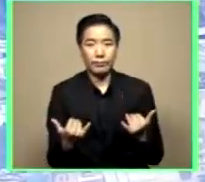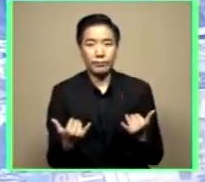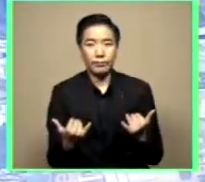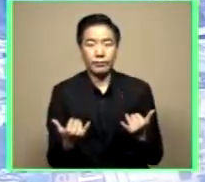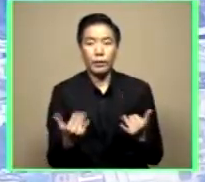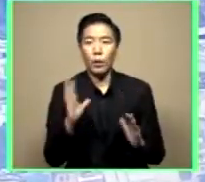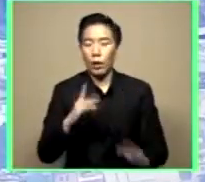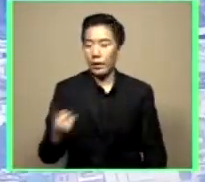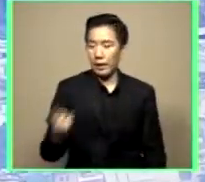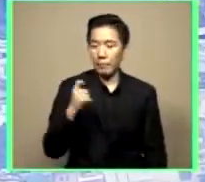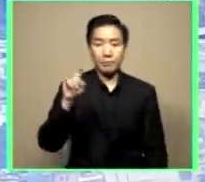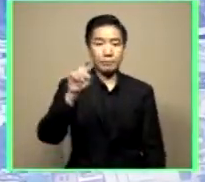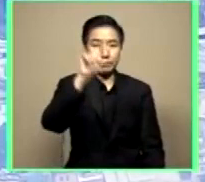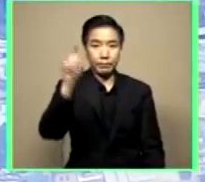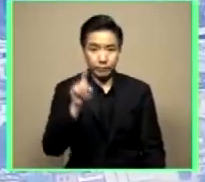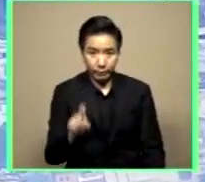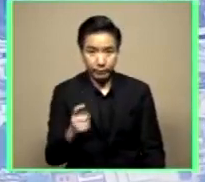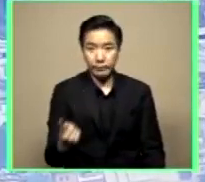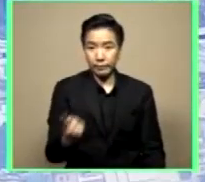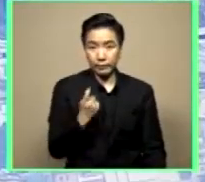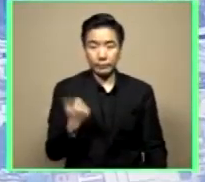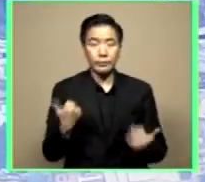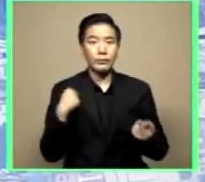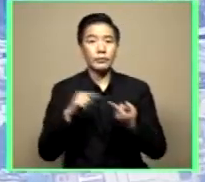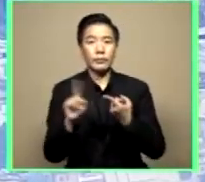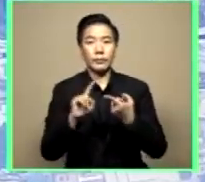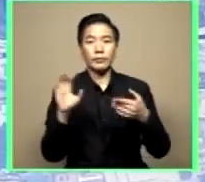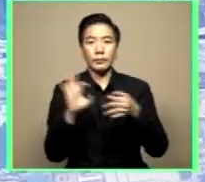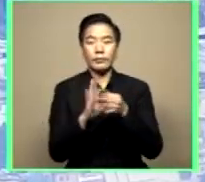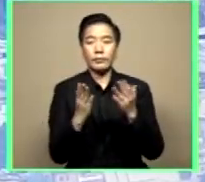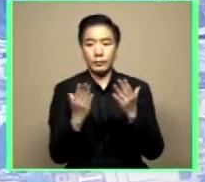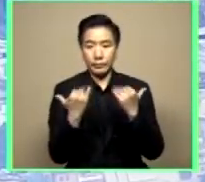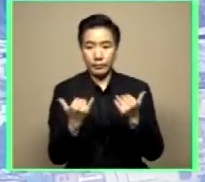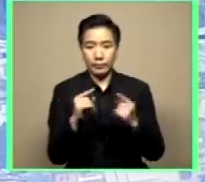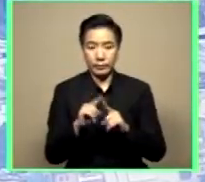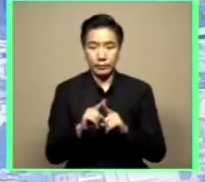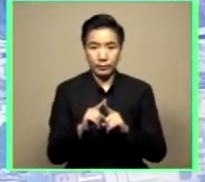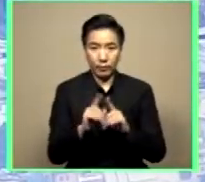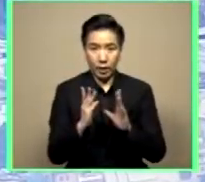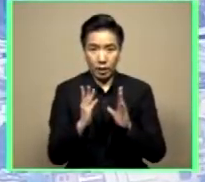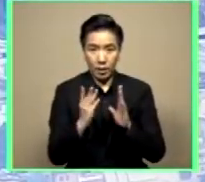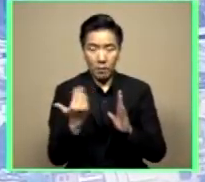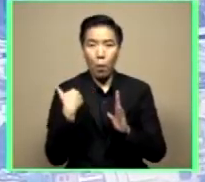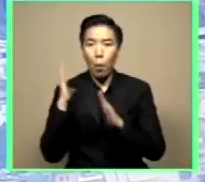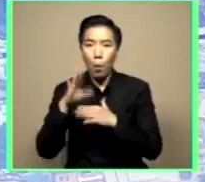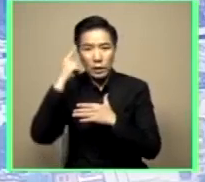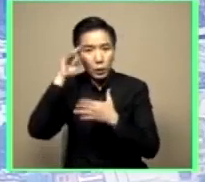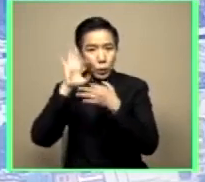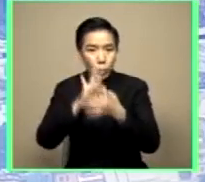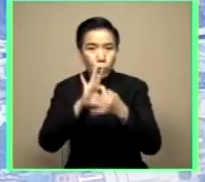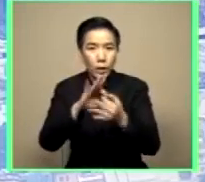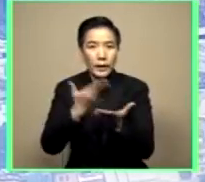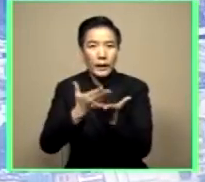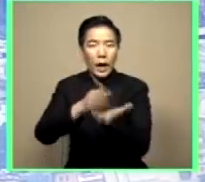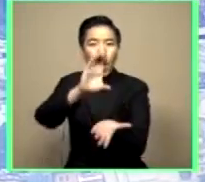คำถามที่เกิดขึ้นมานะครับจากการที่มีความกังวลใจเรื่องการใช้งบก